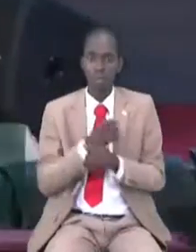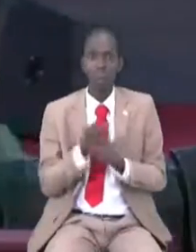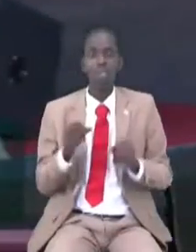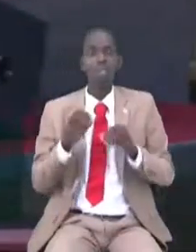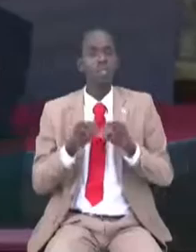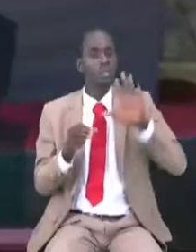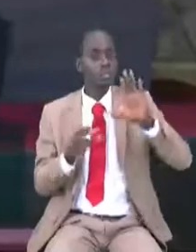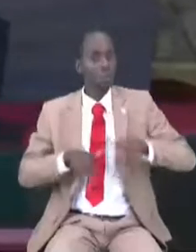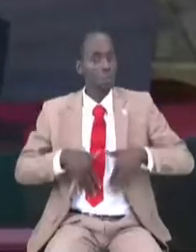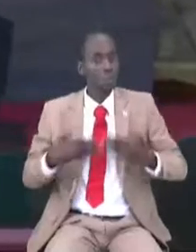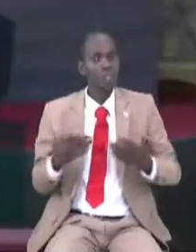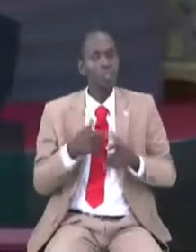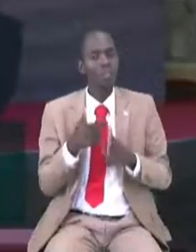12.